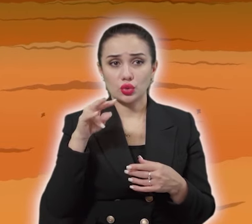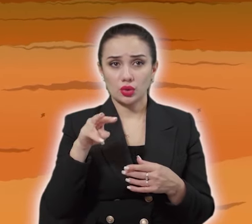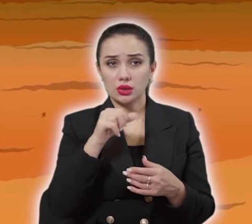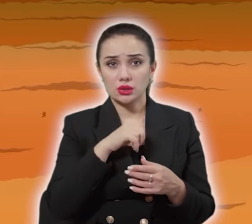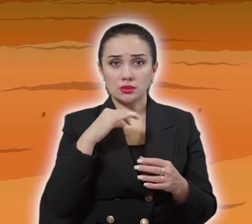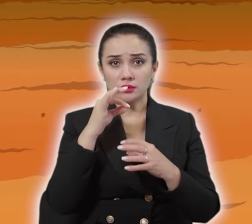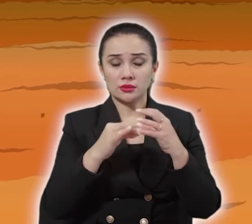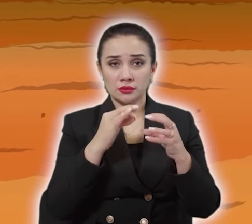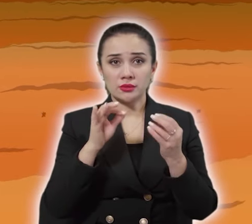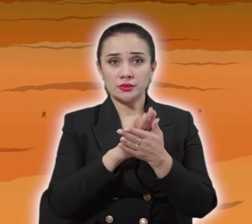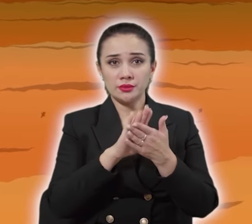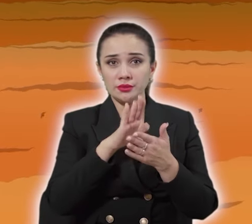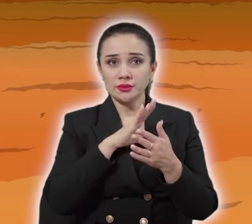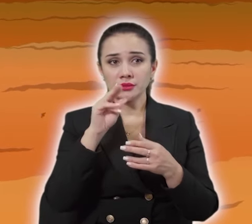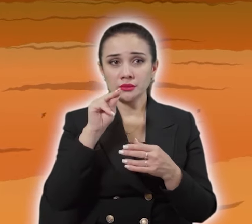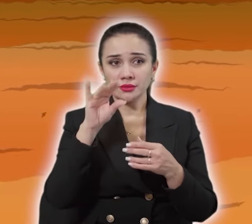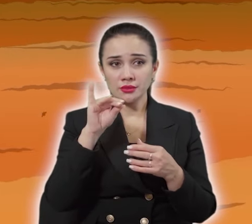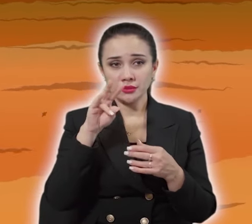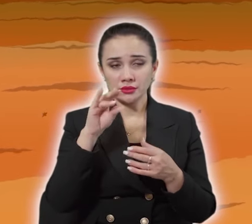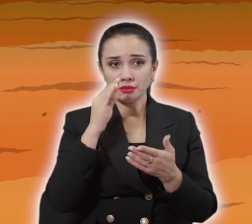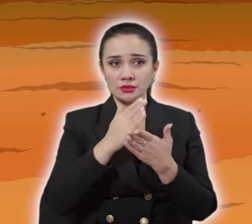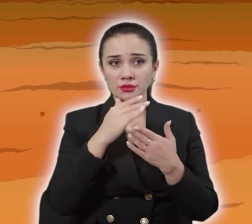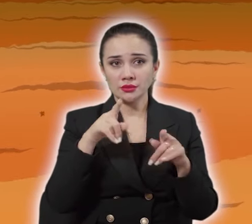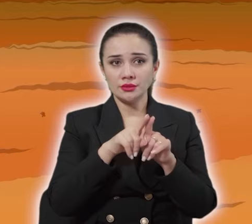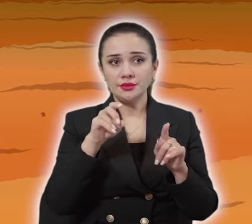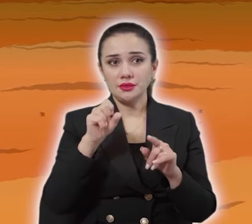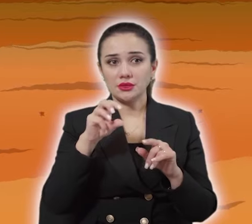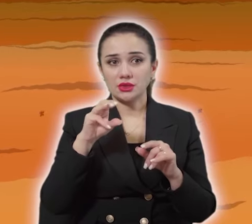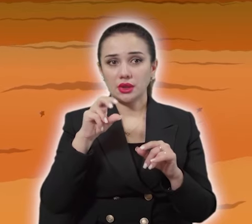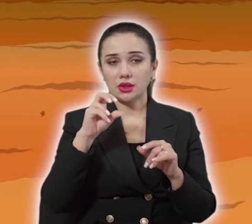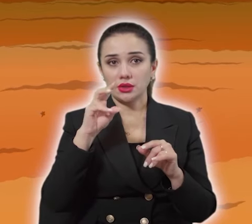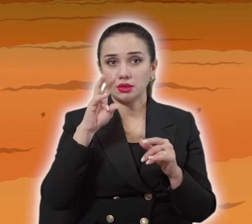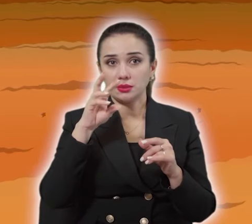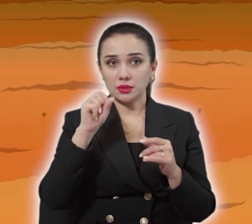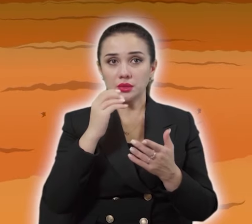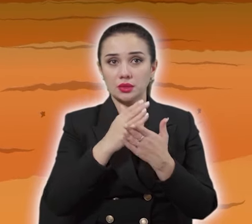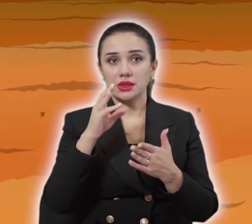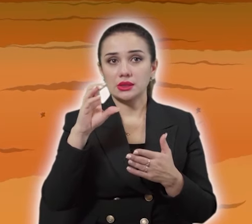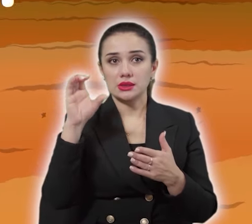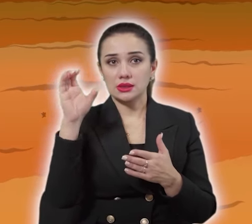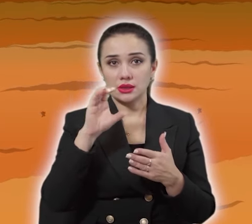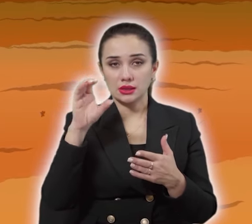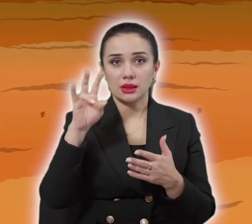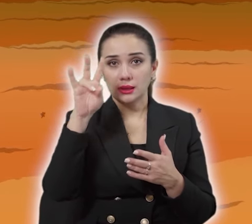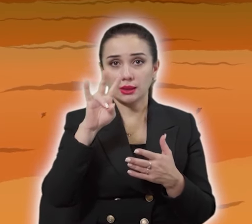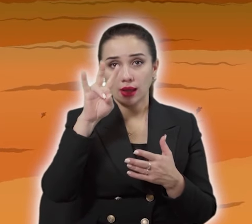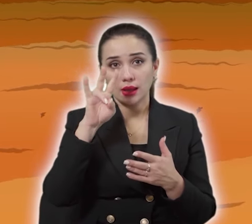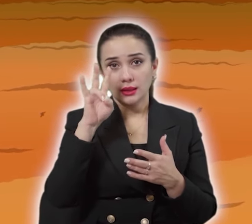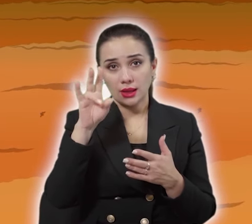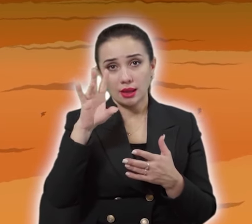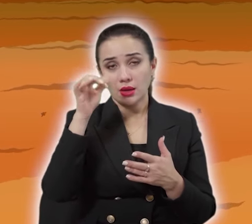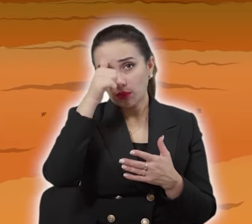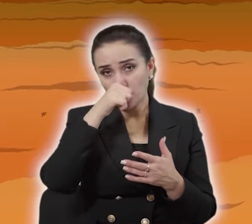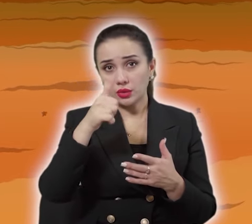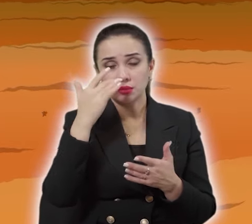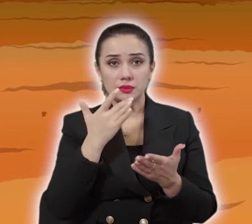U sayyoradagi eng steril bo'lgan Chilida, Atakama cho'lida uchraydi. Uning nomi sentyabr va noyabr